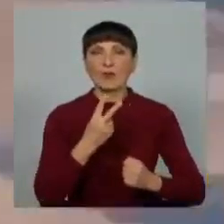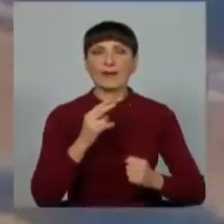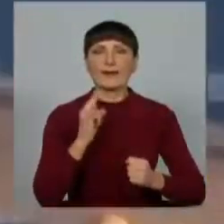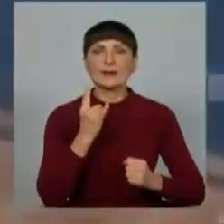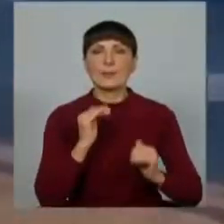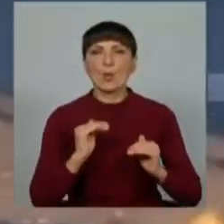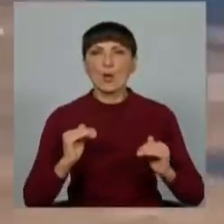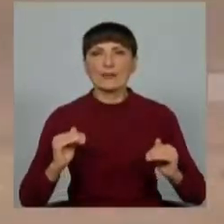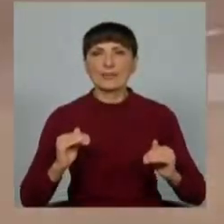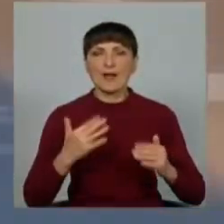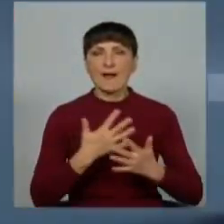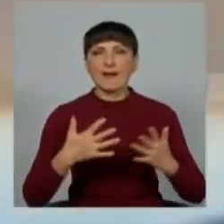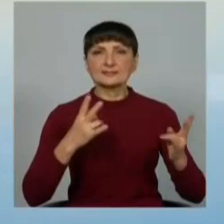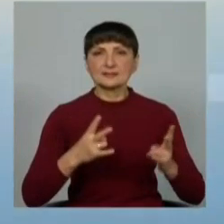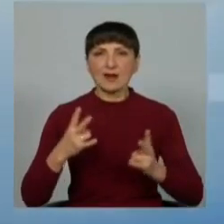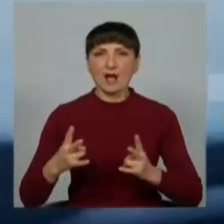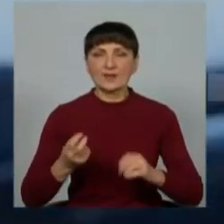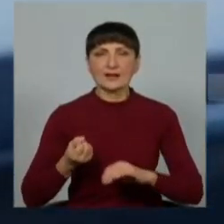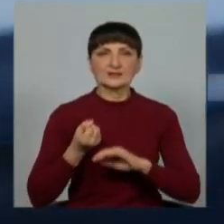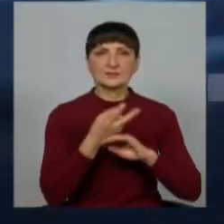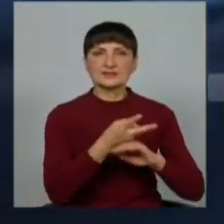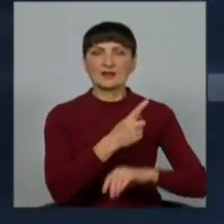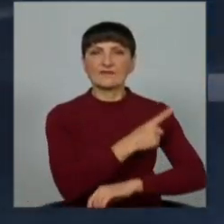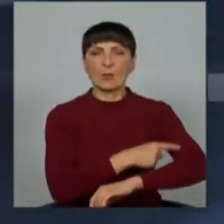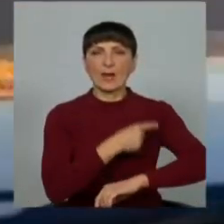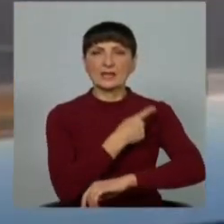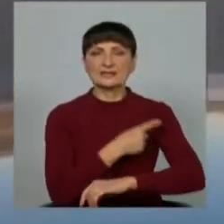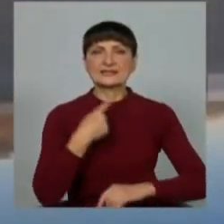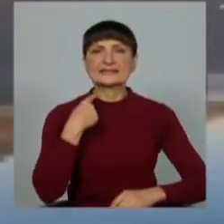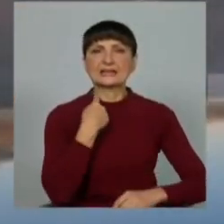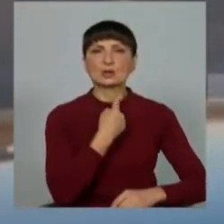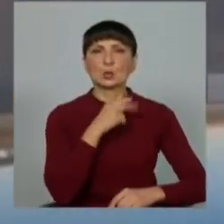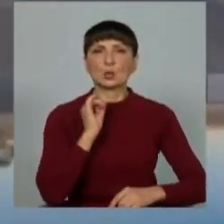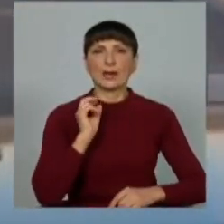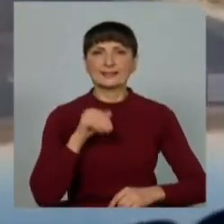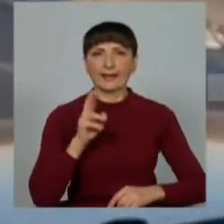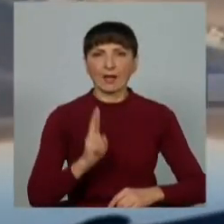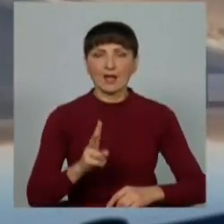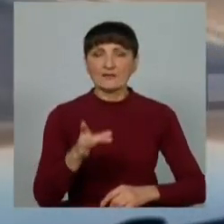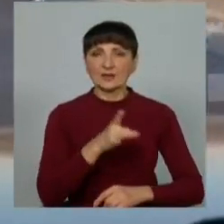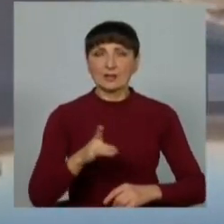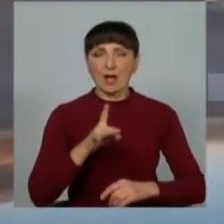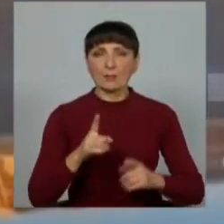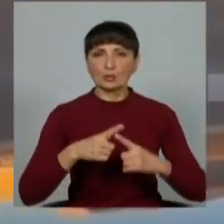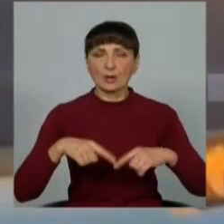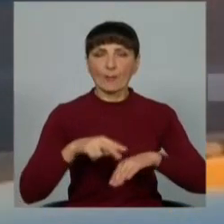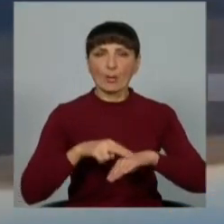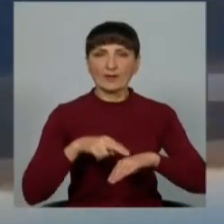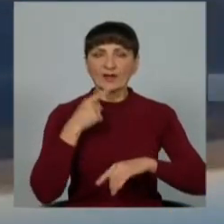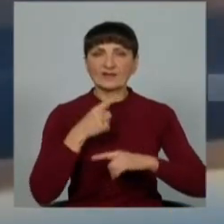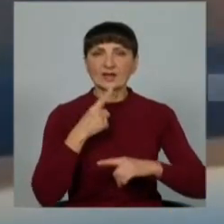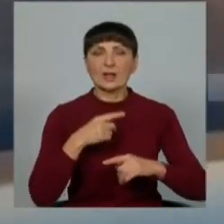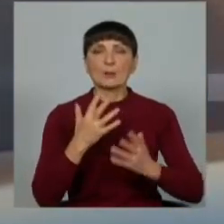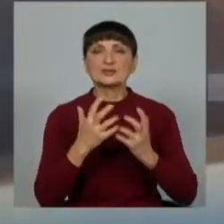пассажиров с различными травмами госпитализировали в больницу талды-курган а в региональном департаменте полиции заявили что по статистике